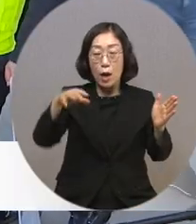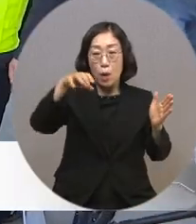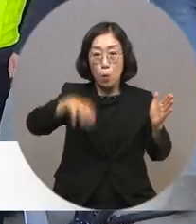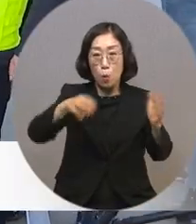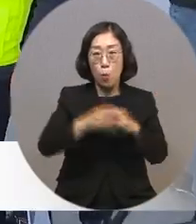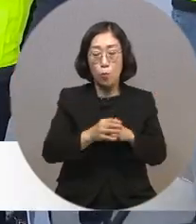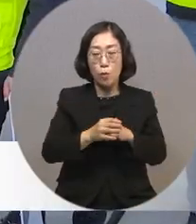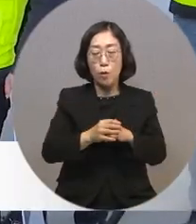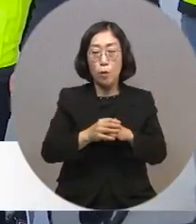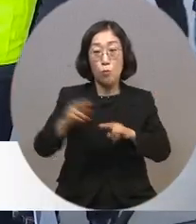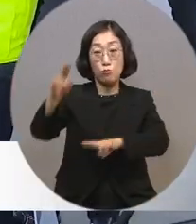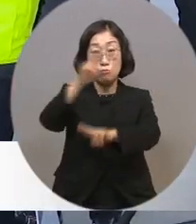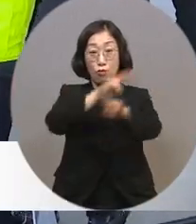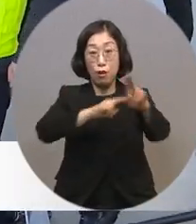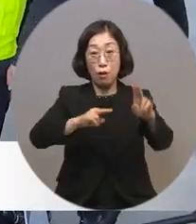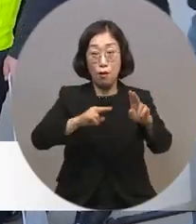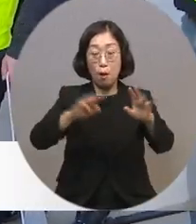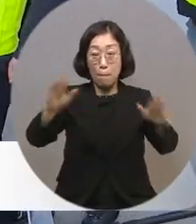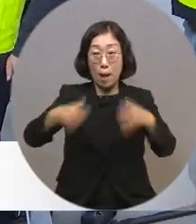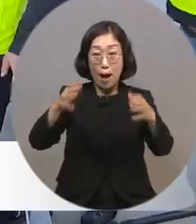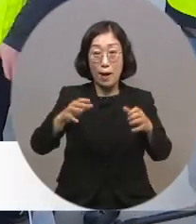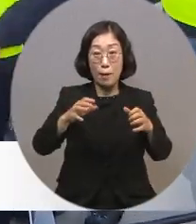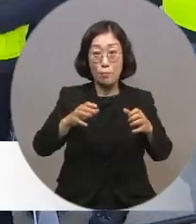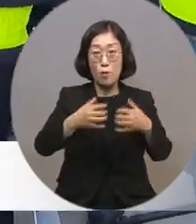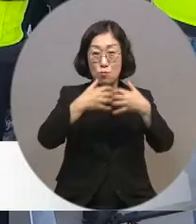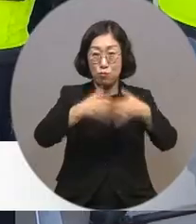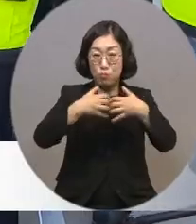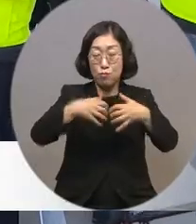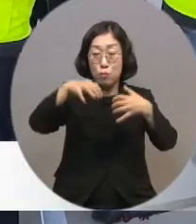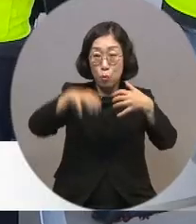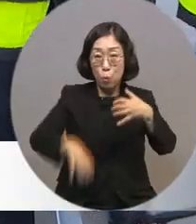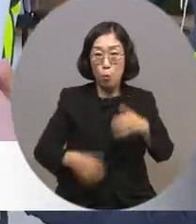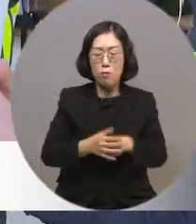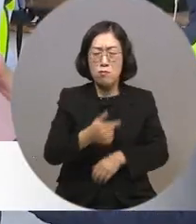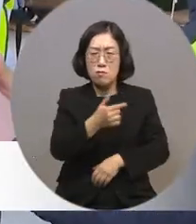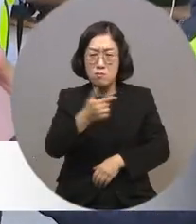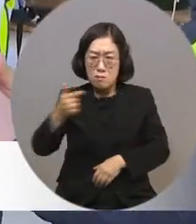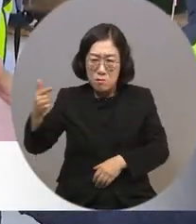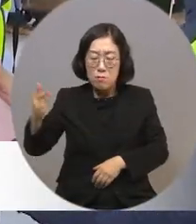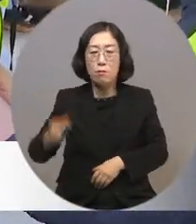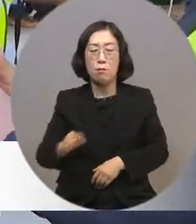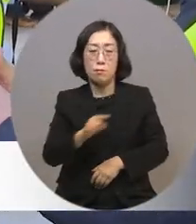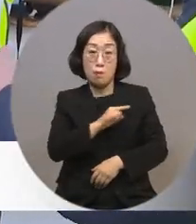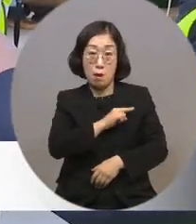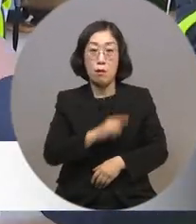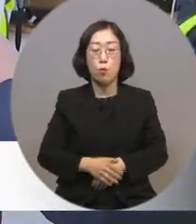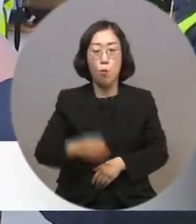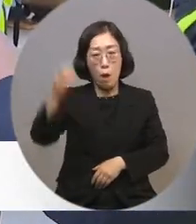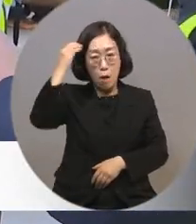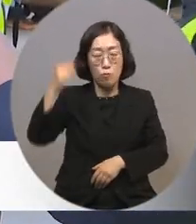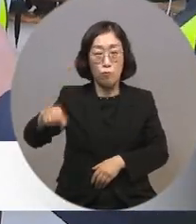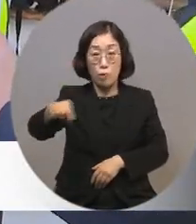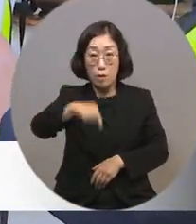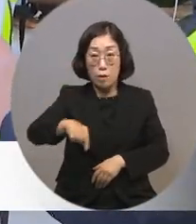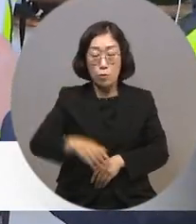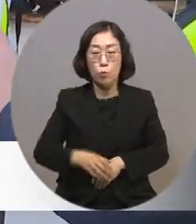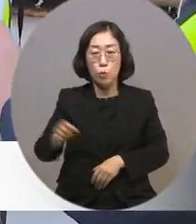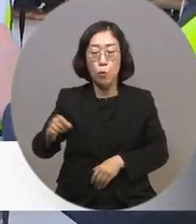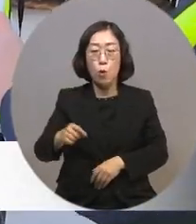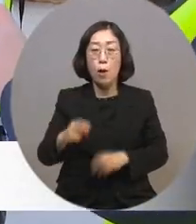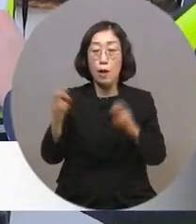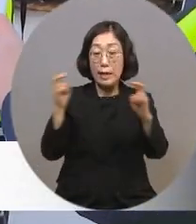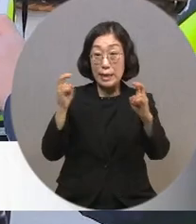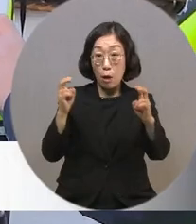해상풍력 1단지는 국내 최대 100MW급 규모이자 최초의 순수 민간 프로젝트